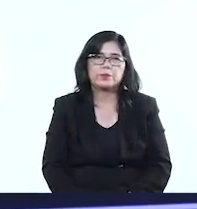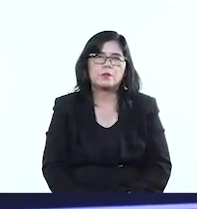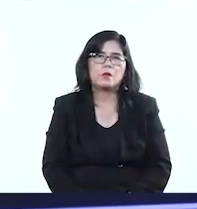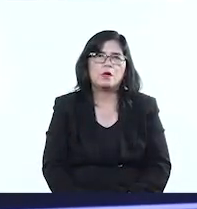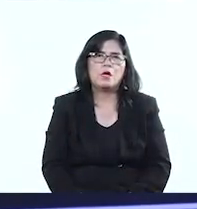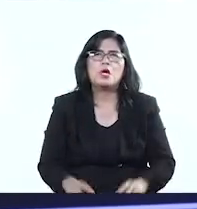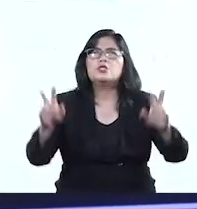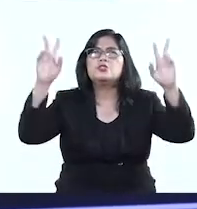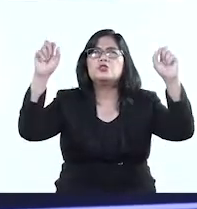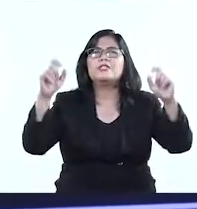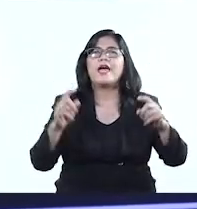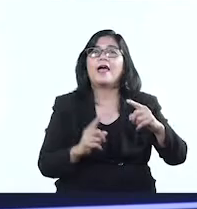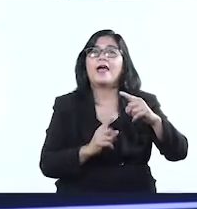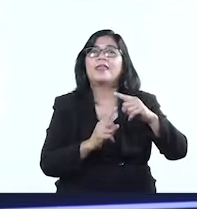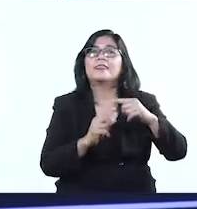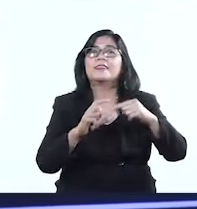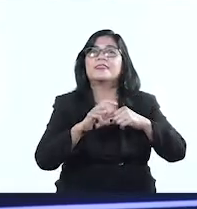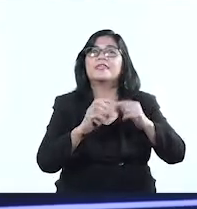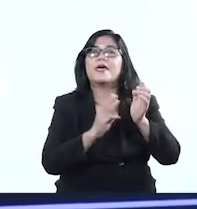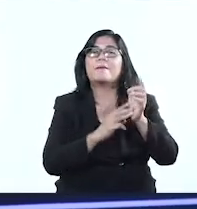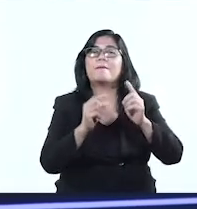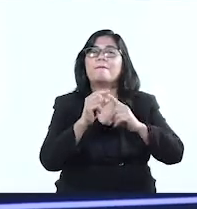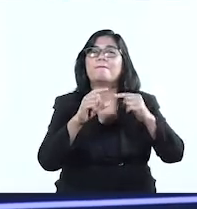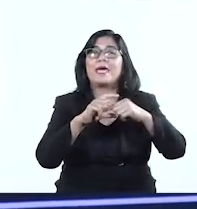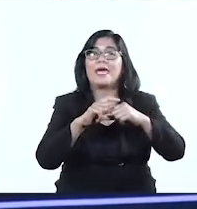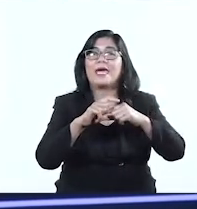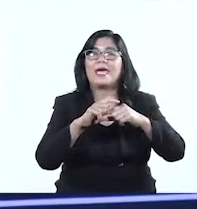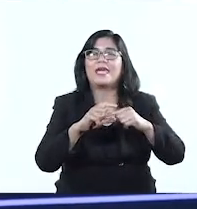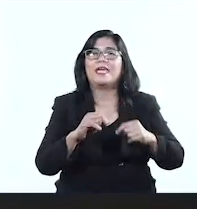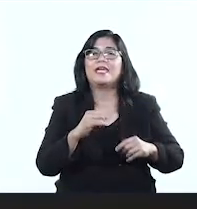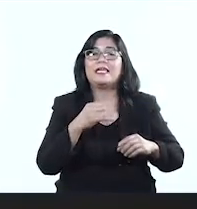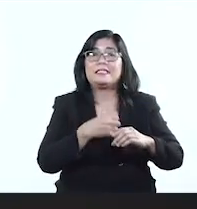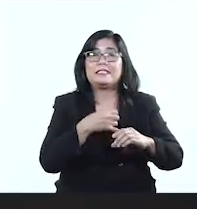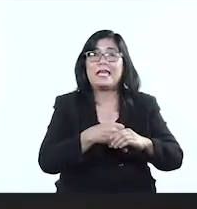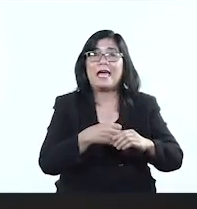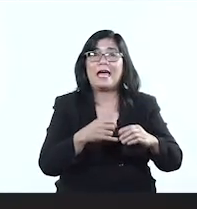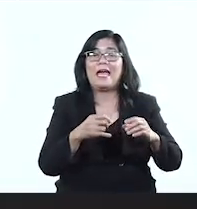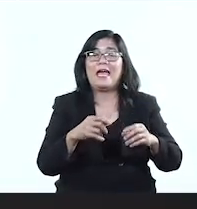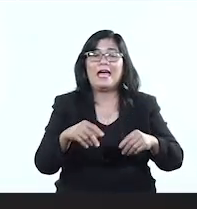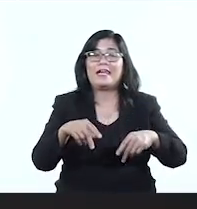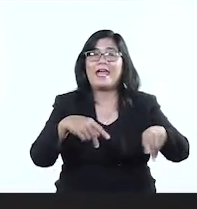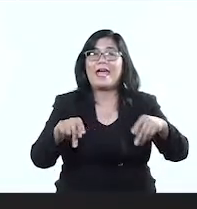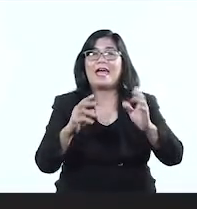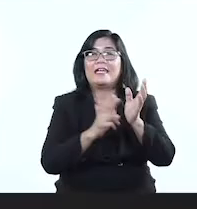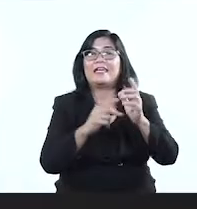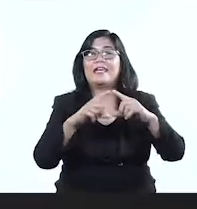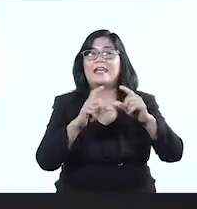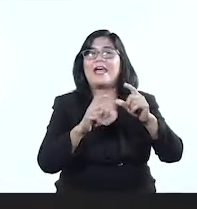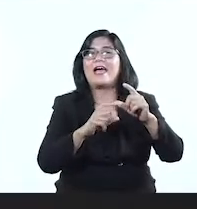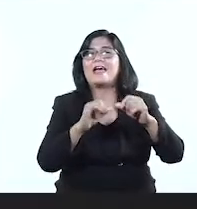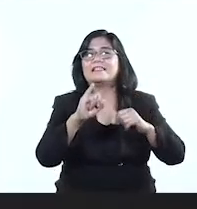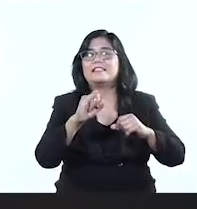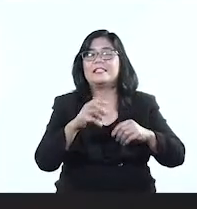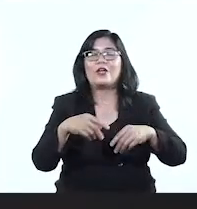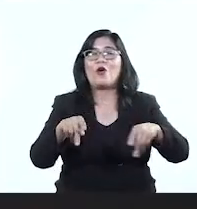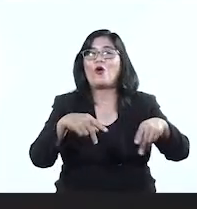Hai judulnya tempe Hai isinya masih goreng sudah Hahaha pokoknya bombastis sebombastis